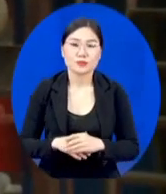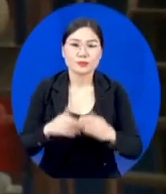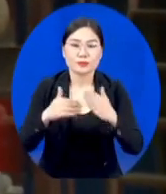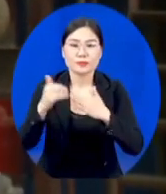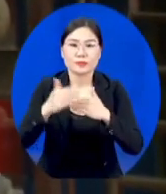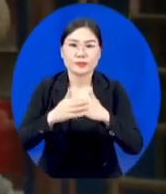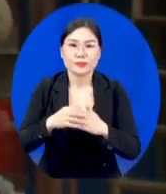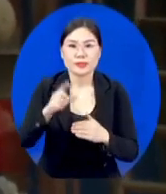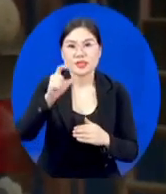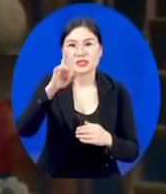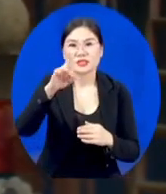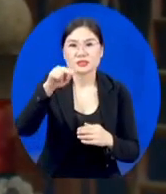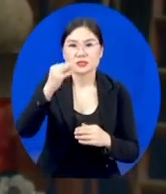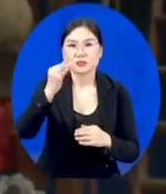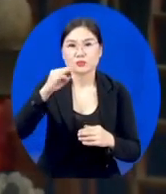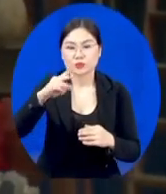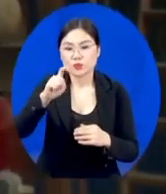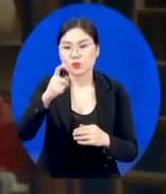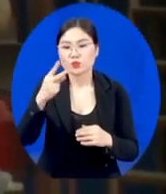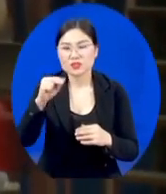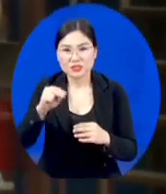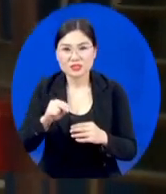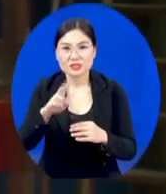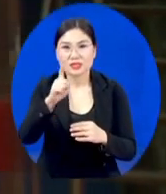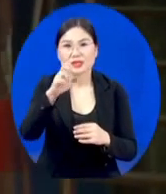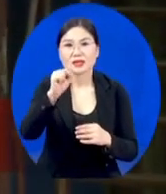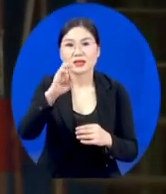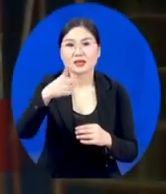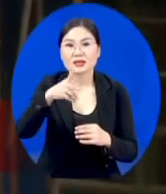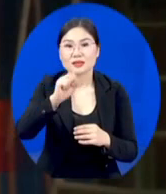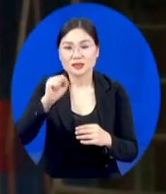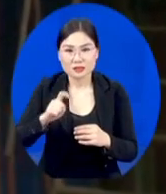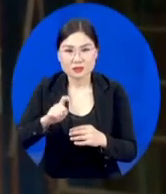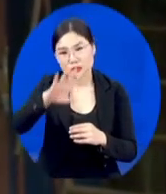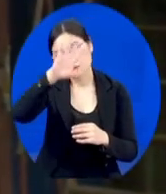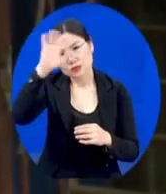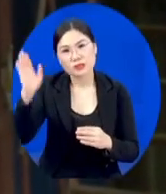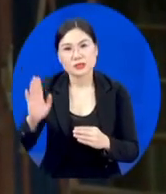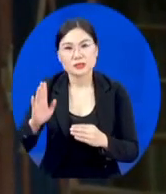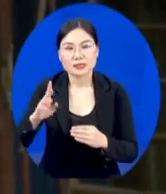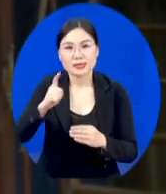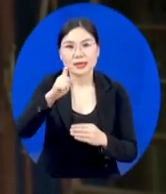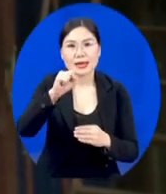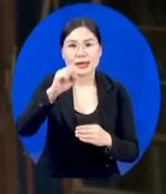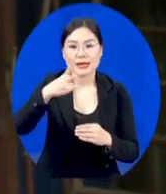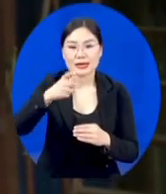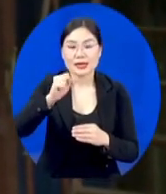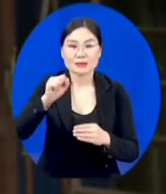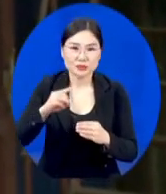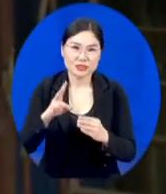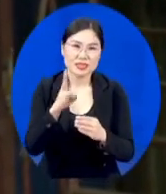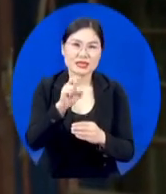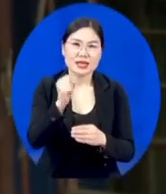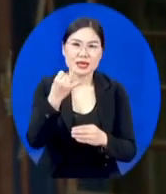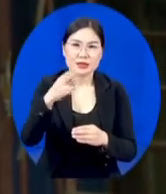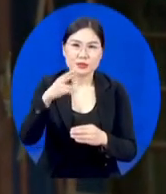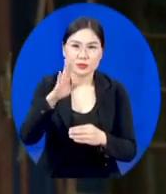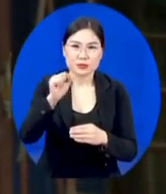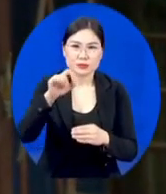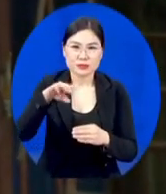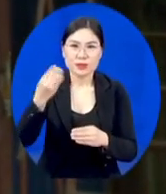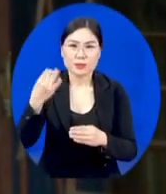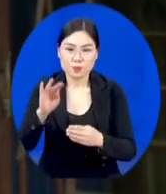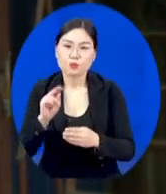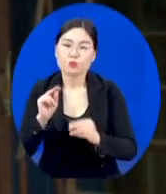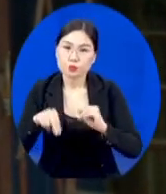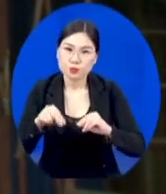үсэн нэмэгдэж байгаа дулааны эрчим хүчийг хангах, за одоо байгаа дулааны хэрэглэгчдийн дулаан хангамж найдвартай болох, за